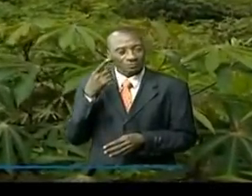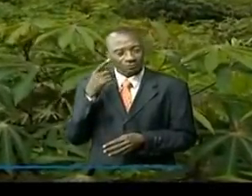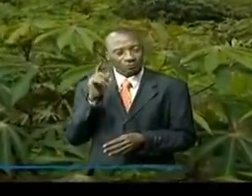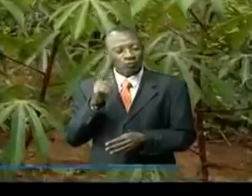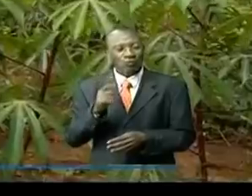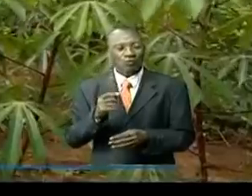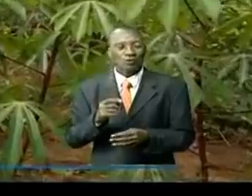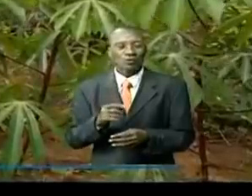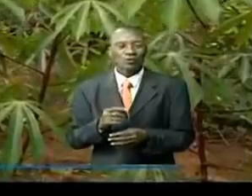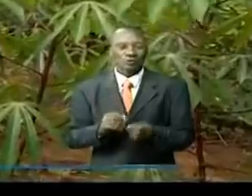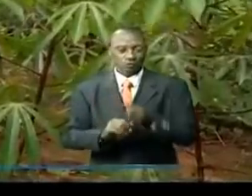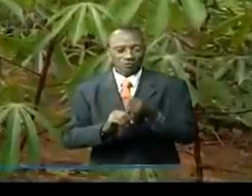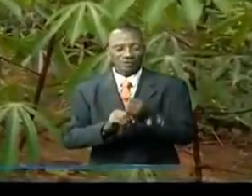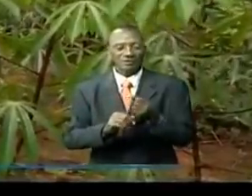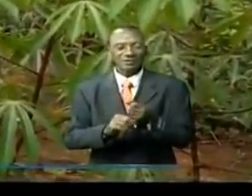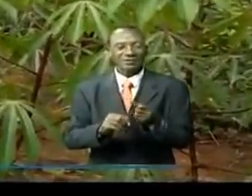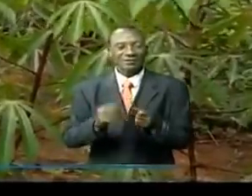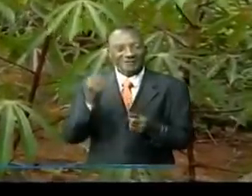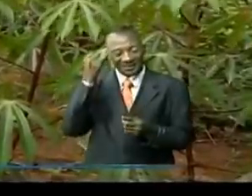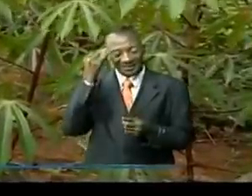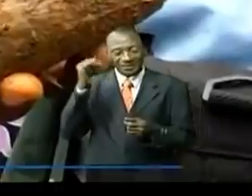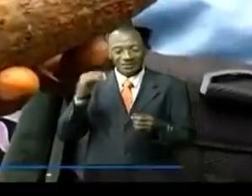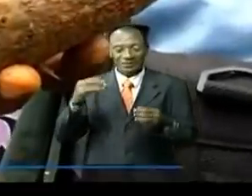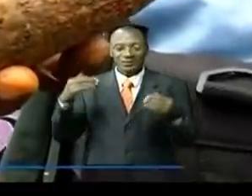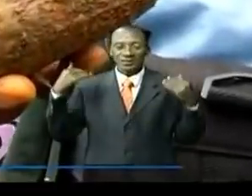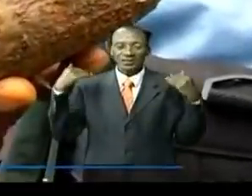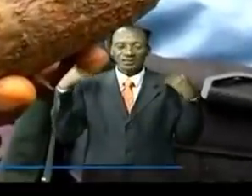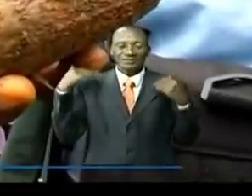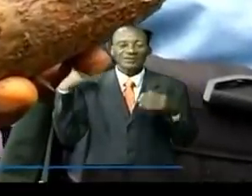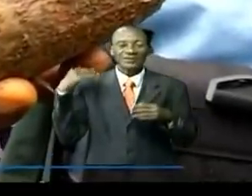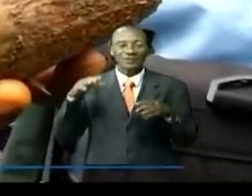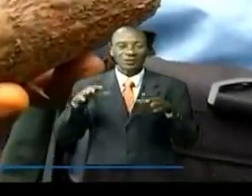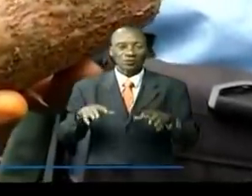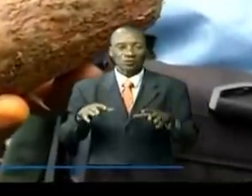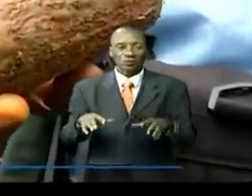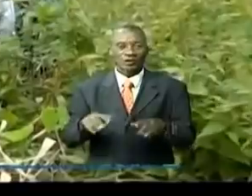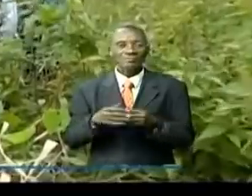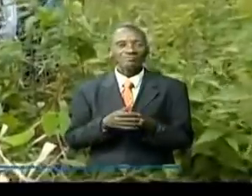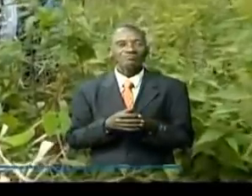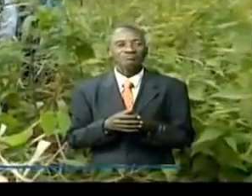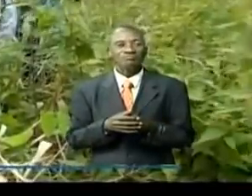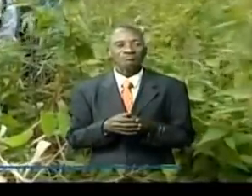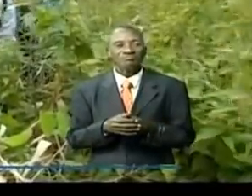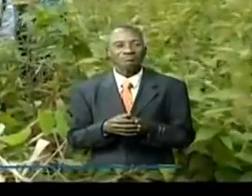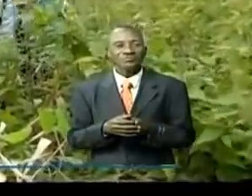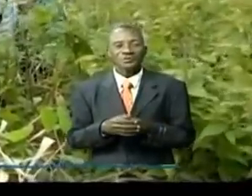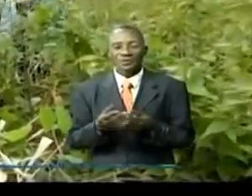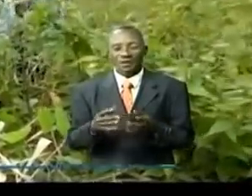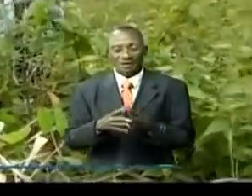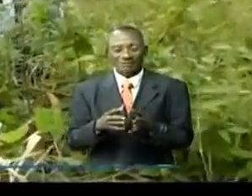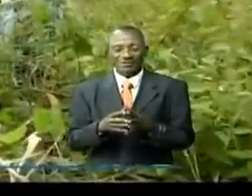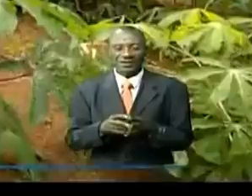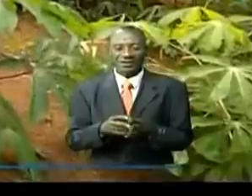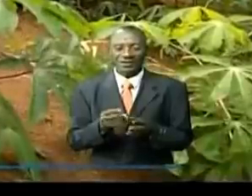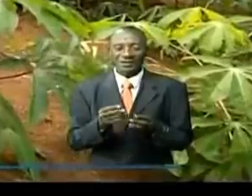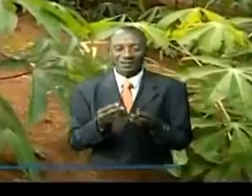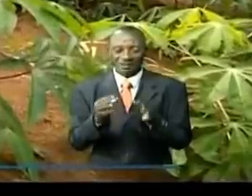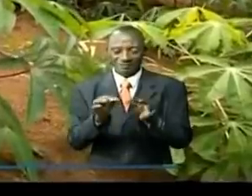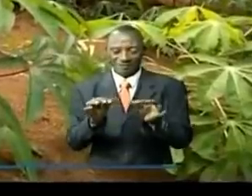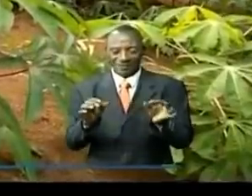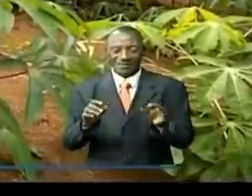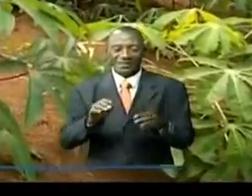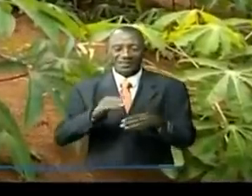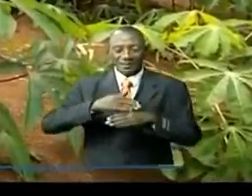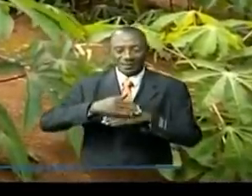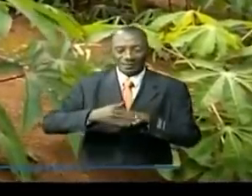l'initiative du chef de l'État congolais d'associer la farine de manioc dans la fabrication du pain. L'appui financier de la BAD se